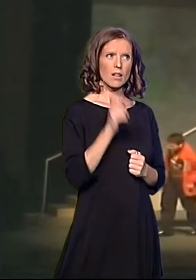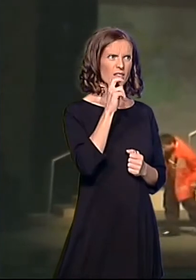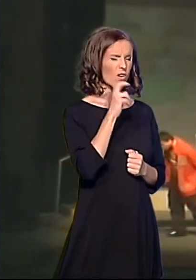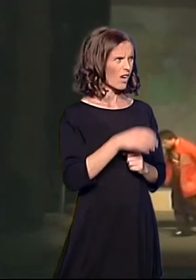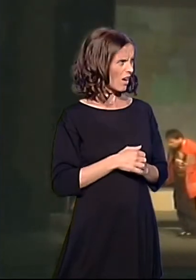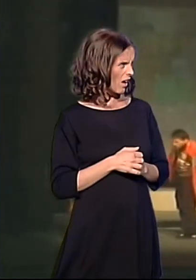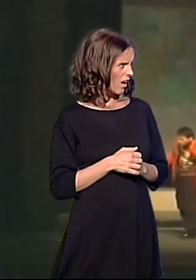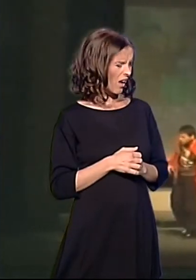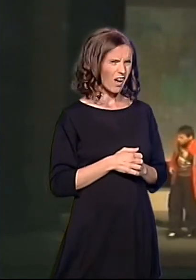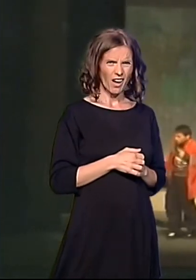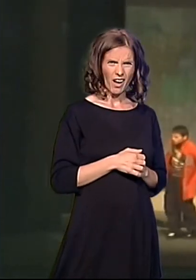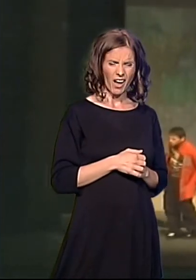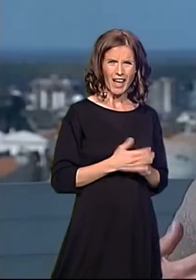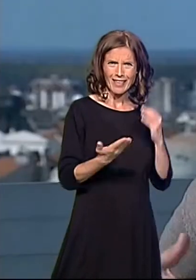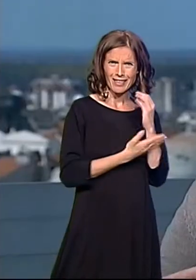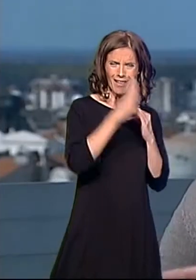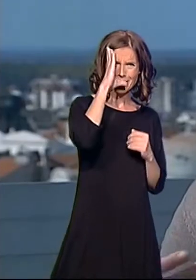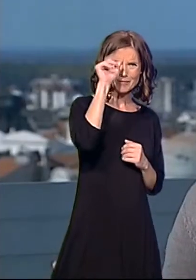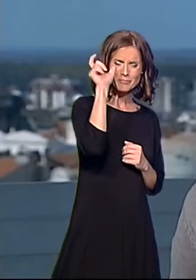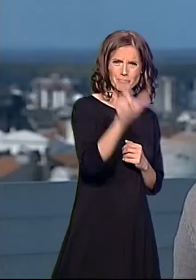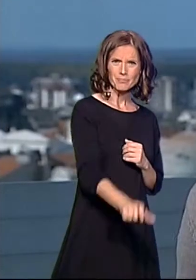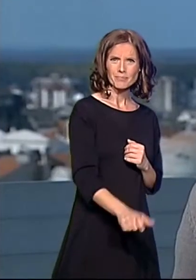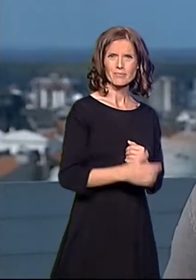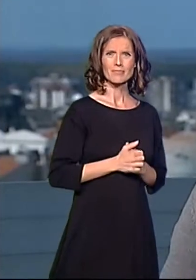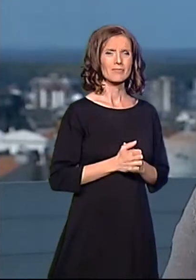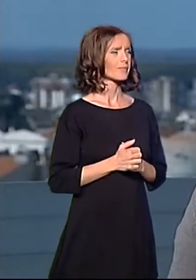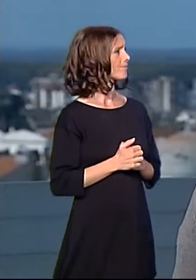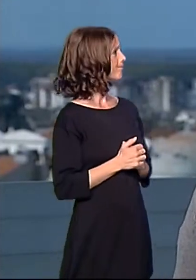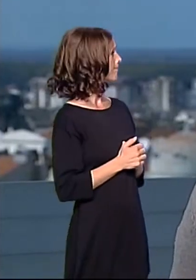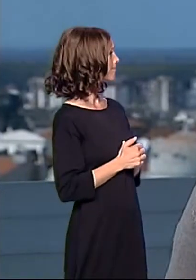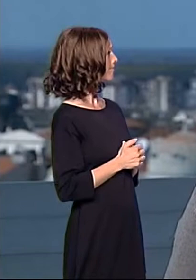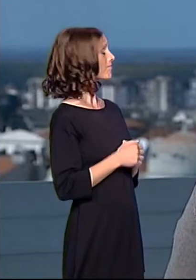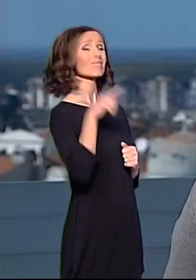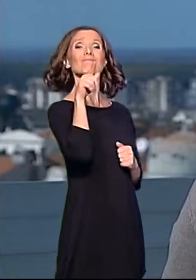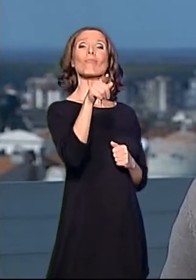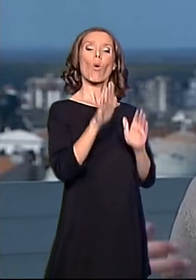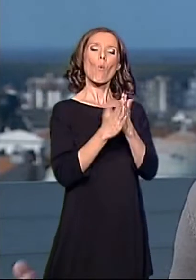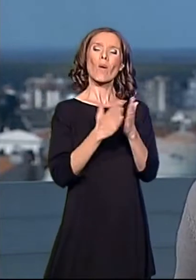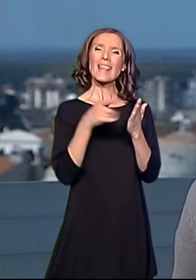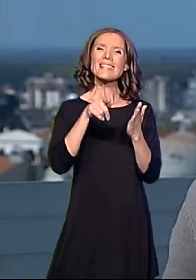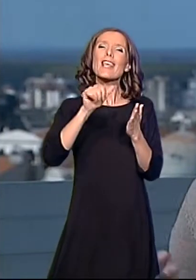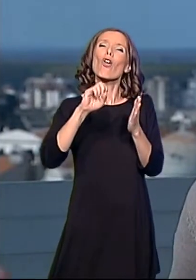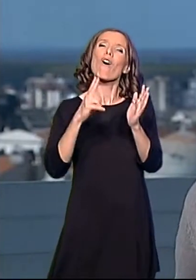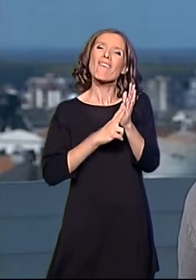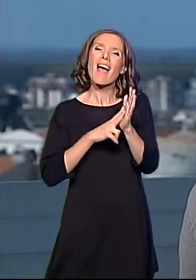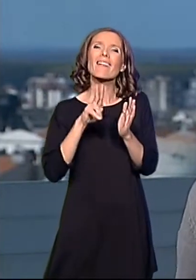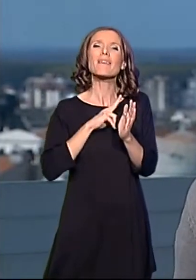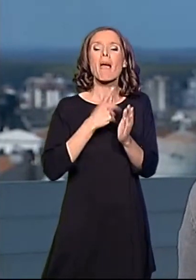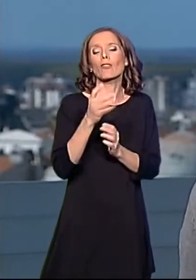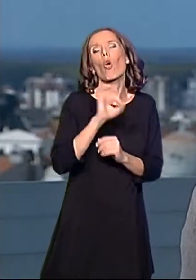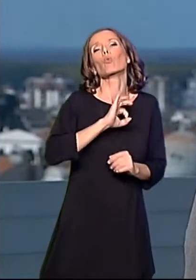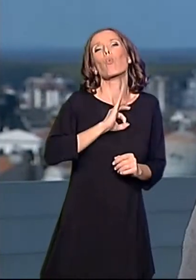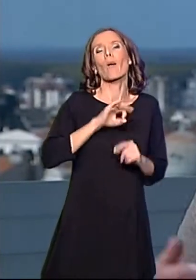Koji pači? Njemu zapravo pomaže, u knjizi je to dugme, u predstavi je to